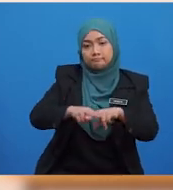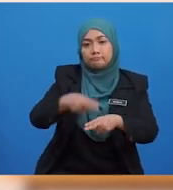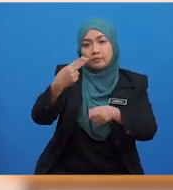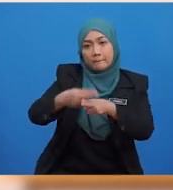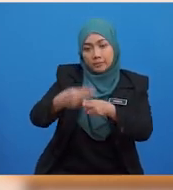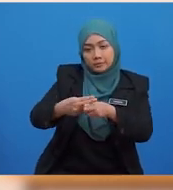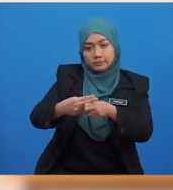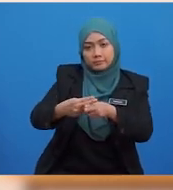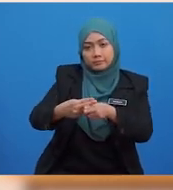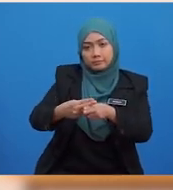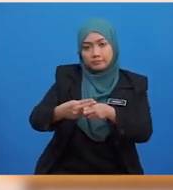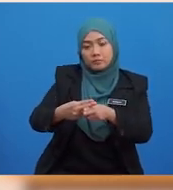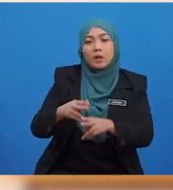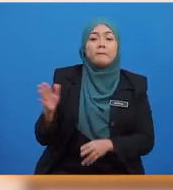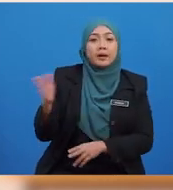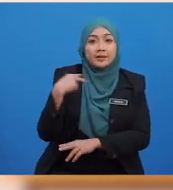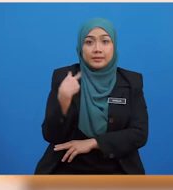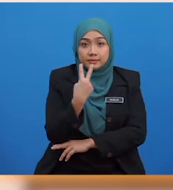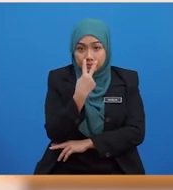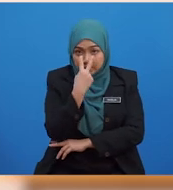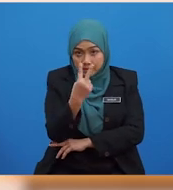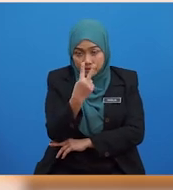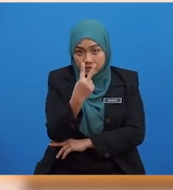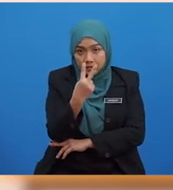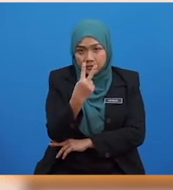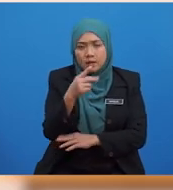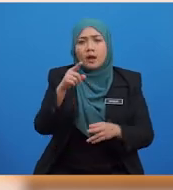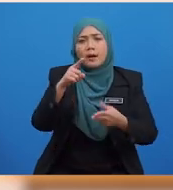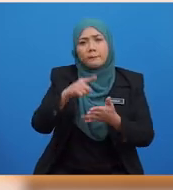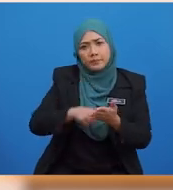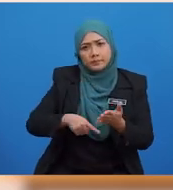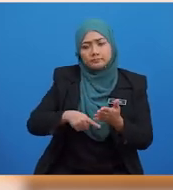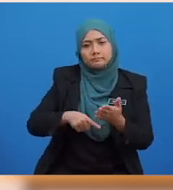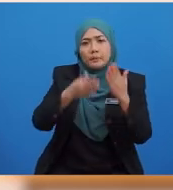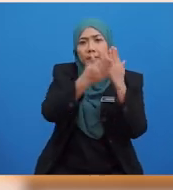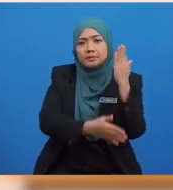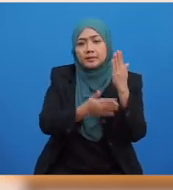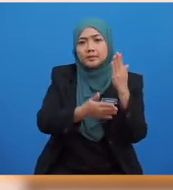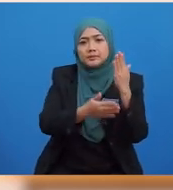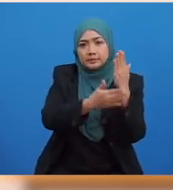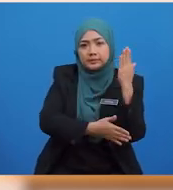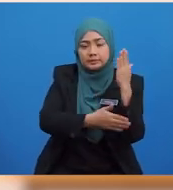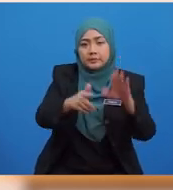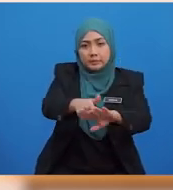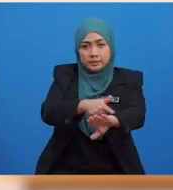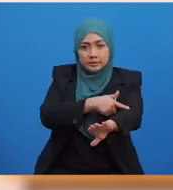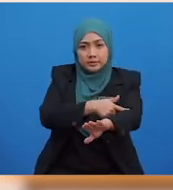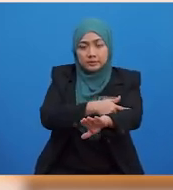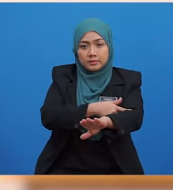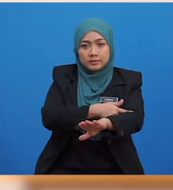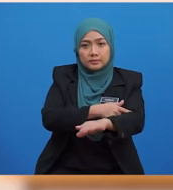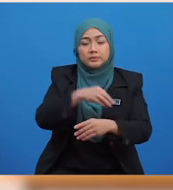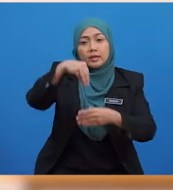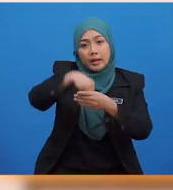kita sama-sama lihat apakah pertalian antara panjang sisi dan sinus sudut sudut dalam sebuah